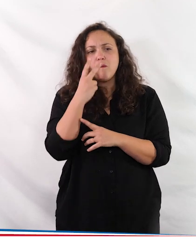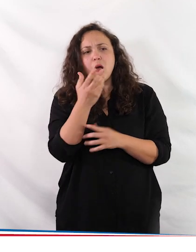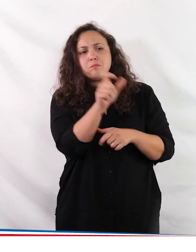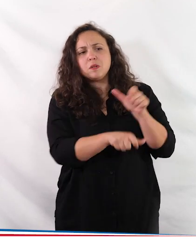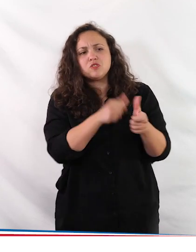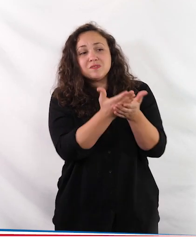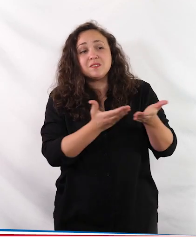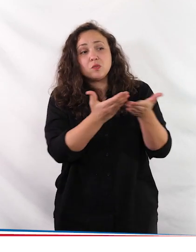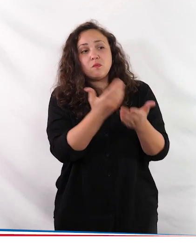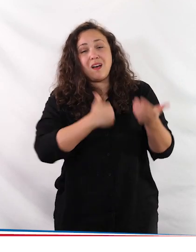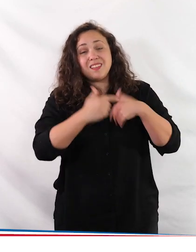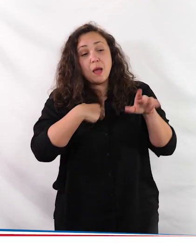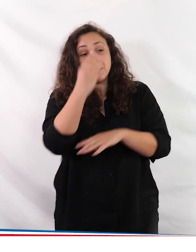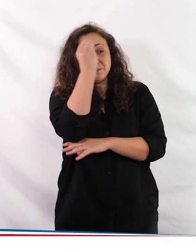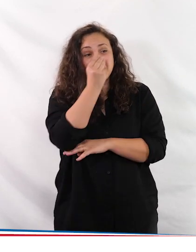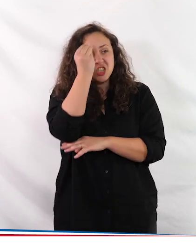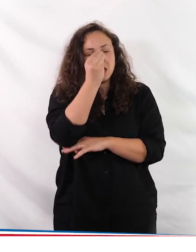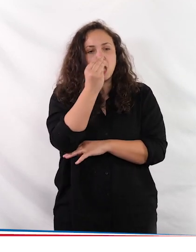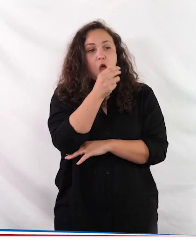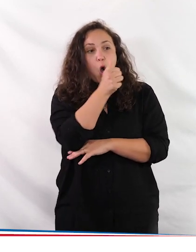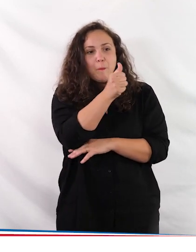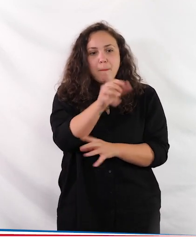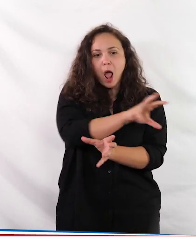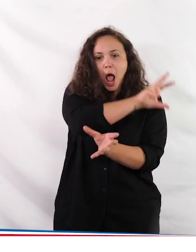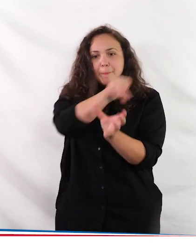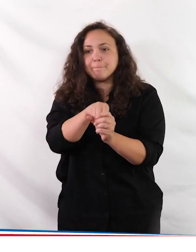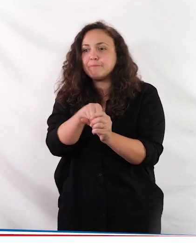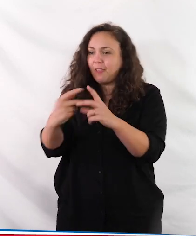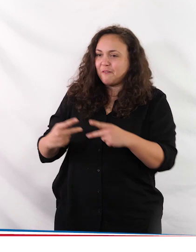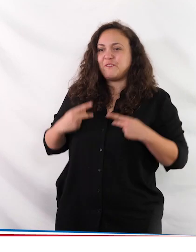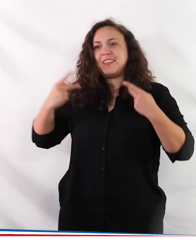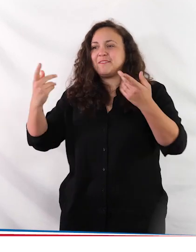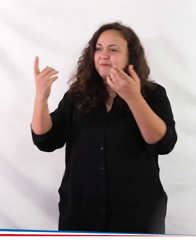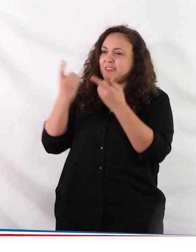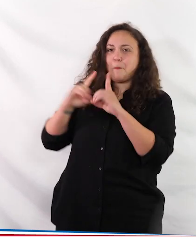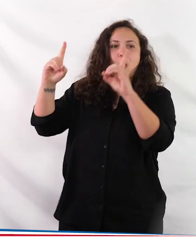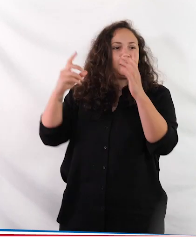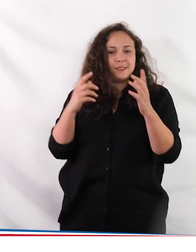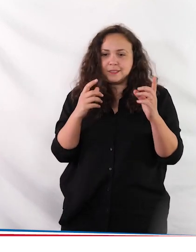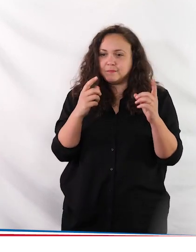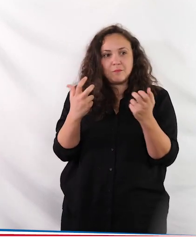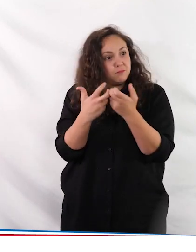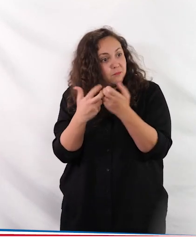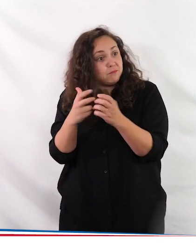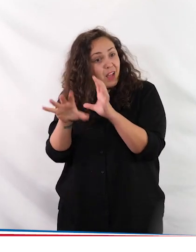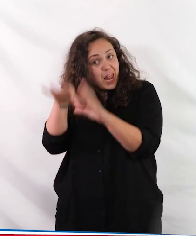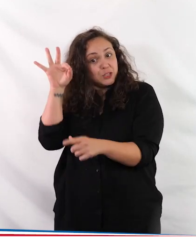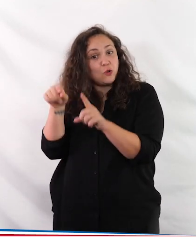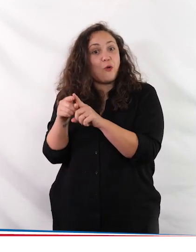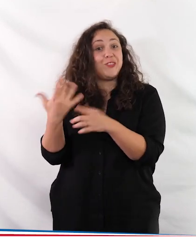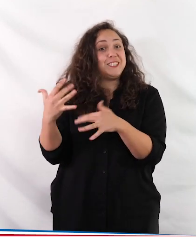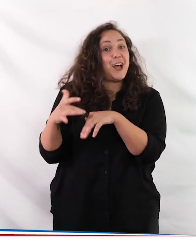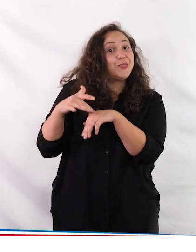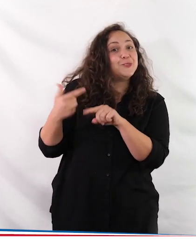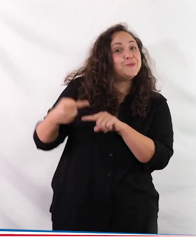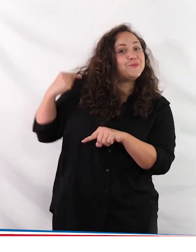situation de handicap psychique de pouvoir participer à la vie démocratique et notamment aux élections. On l'a expérimenté